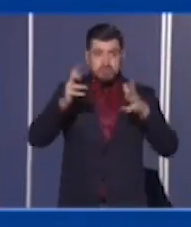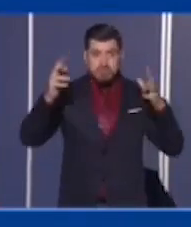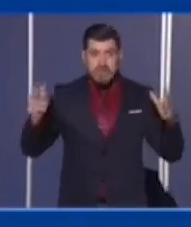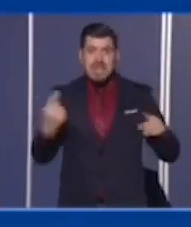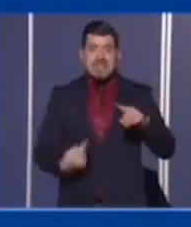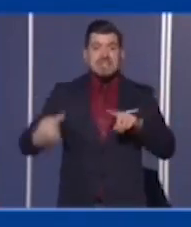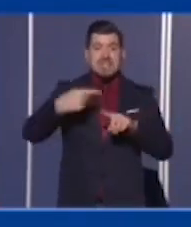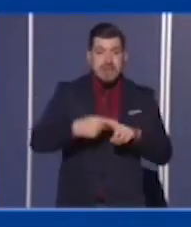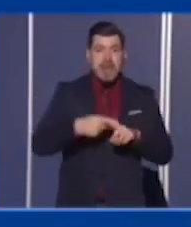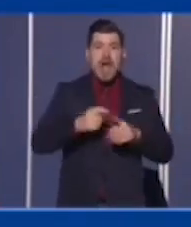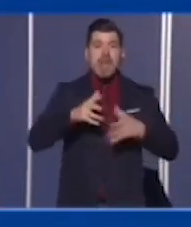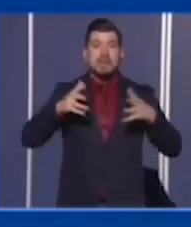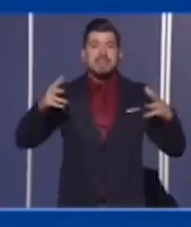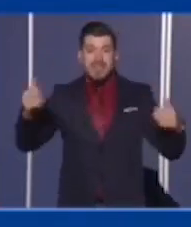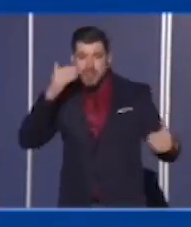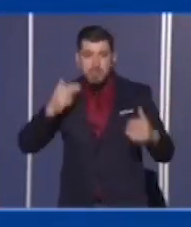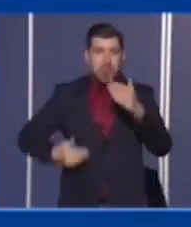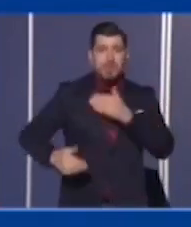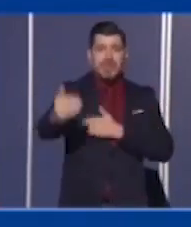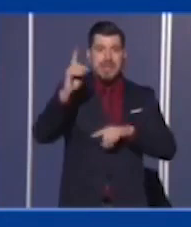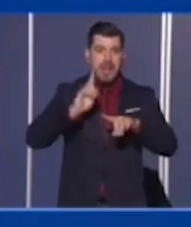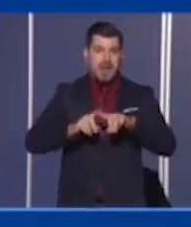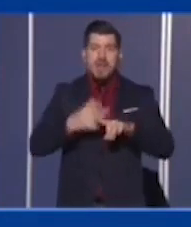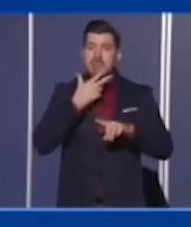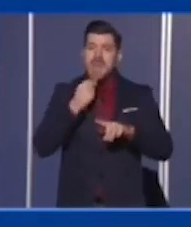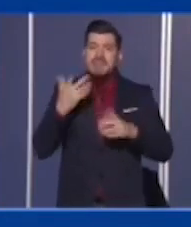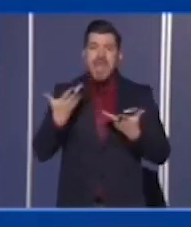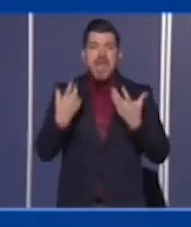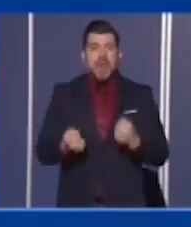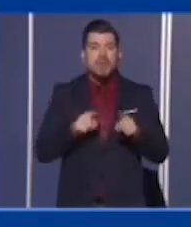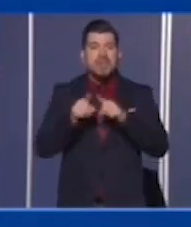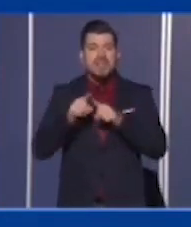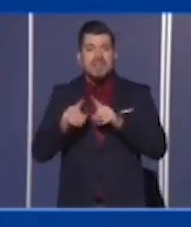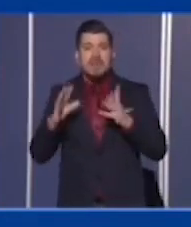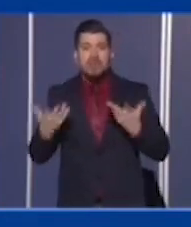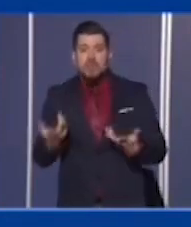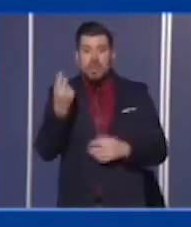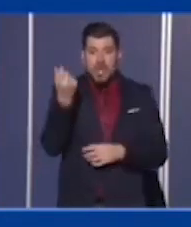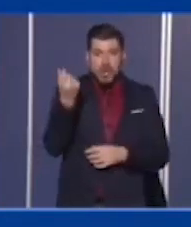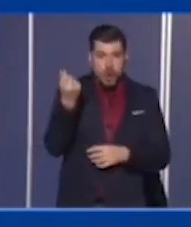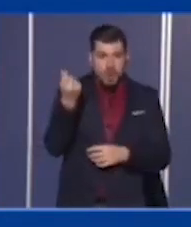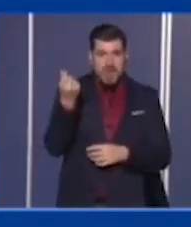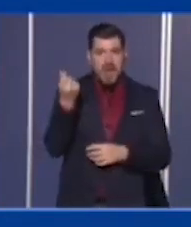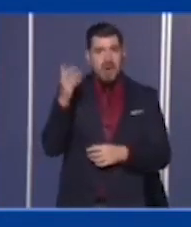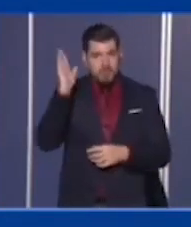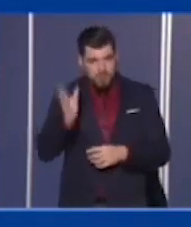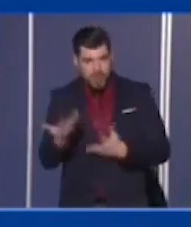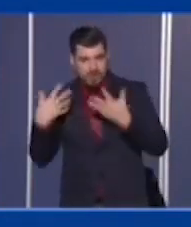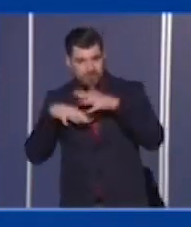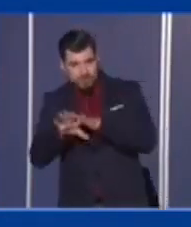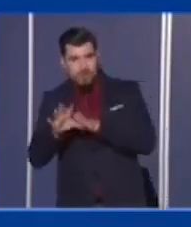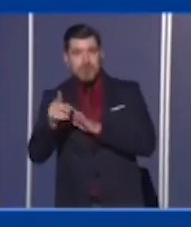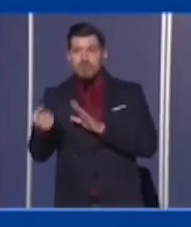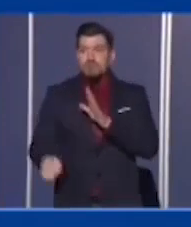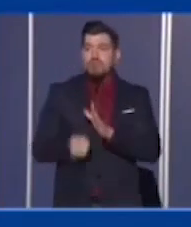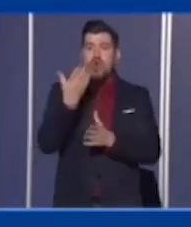της χώρας μας συνδέονται αποκλειστικά με την έγκαιρη προσαρμογή της οικονομίας μας στα νέα δεδομένα, έτσι ώστε να δημιουργήσουμε